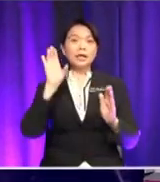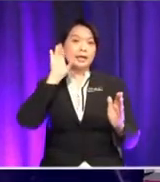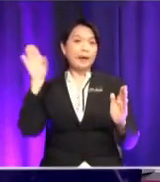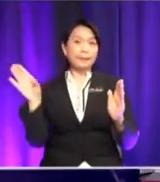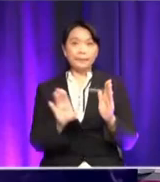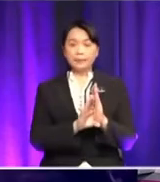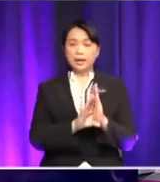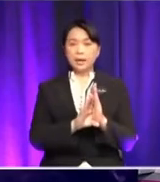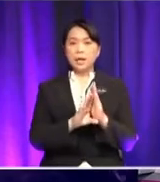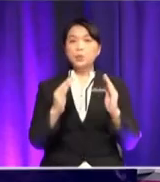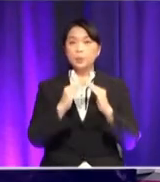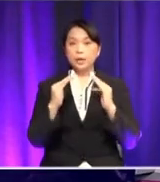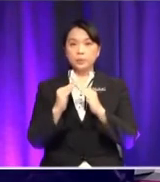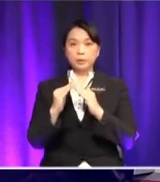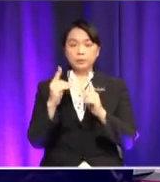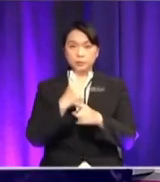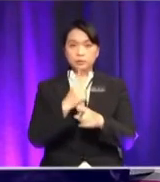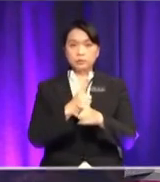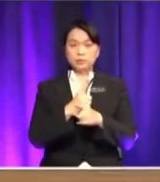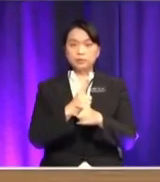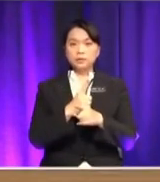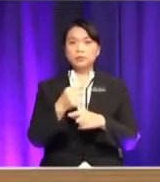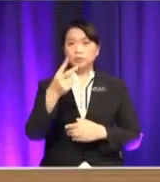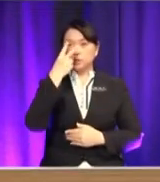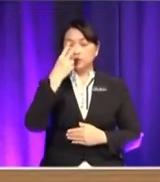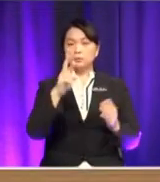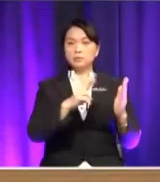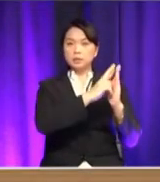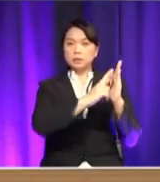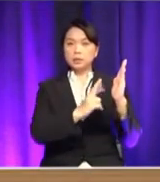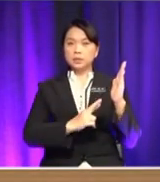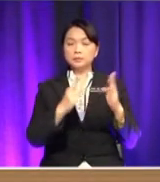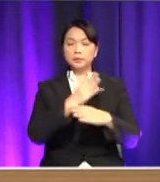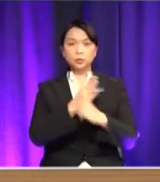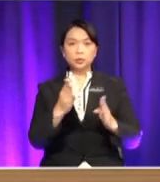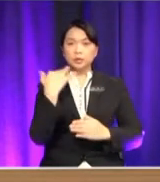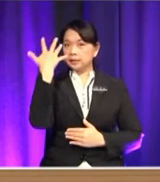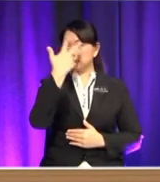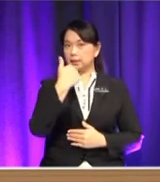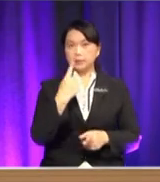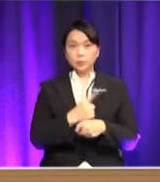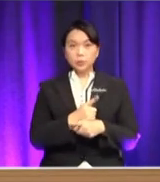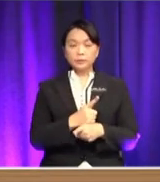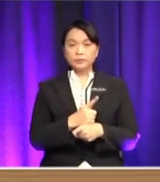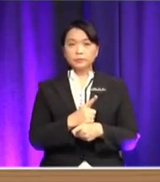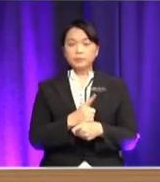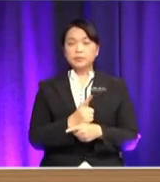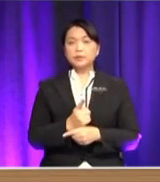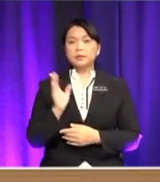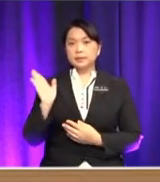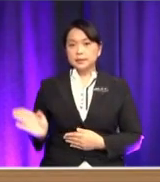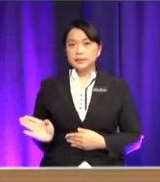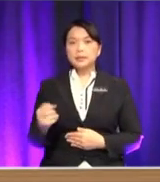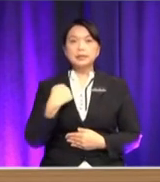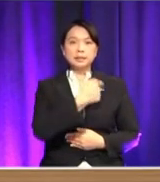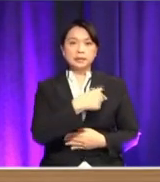kediaman setingkat kalau kita lihat Reka bentuk bangunan yang tercantik indah ya di sini kita